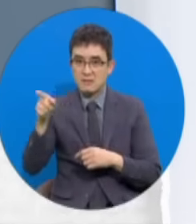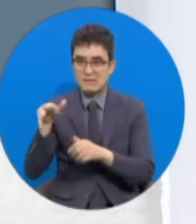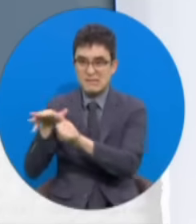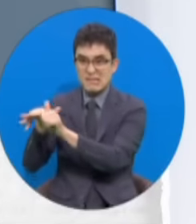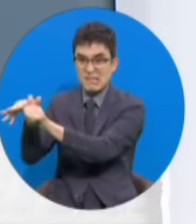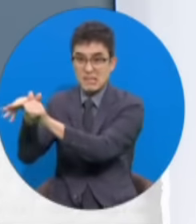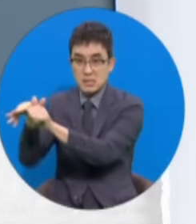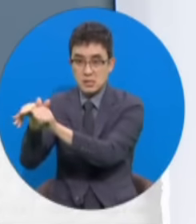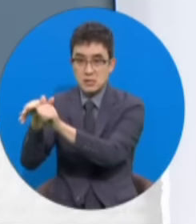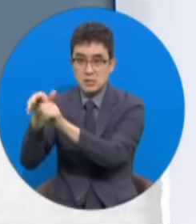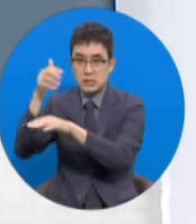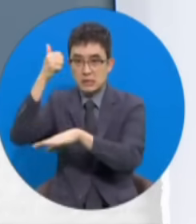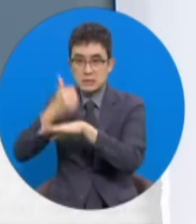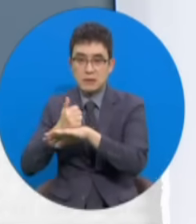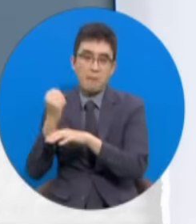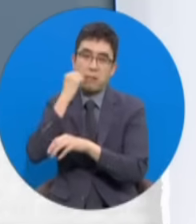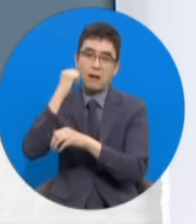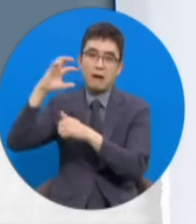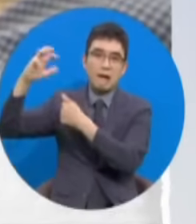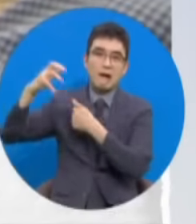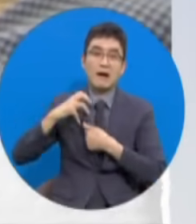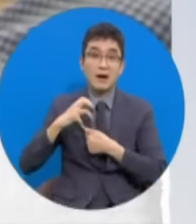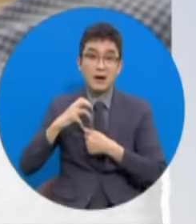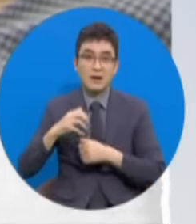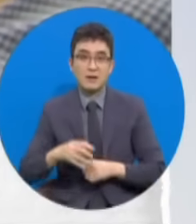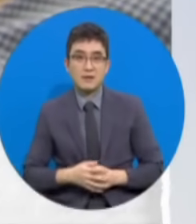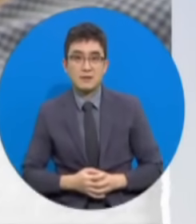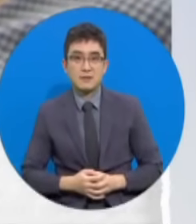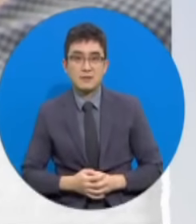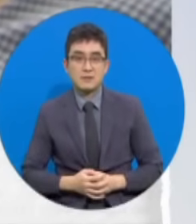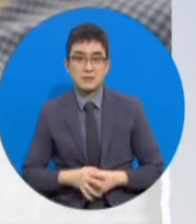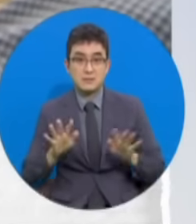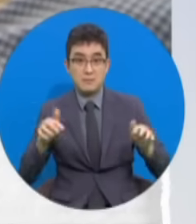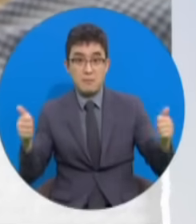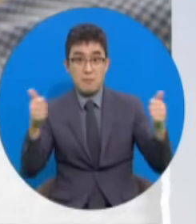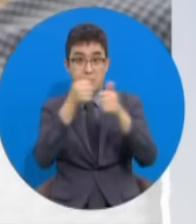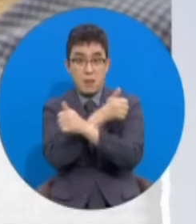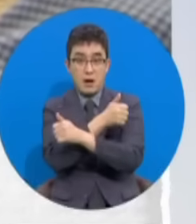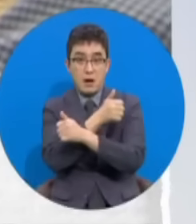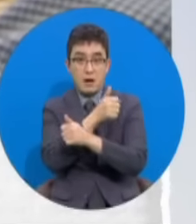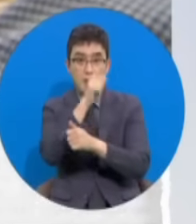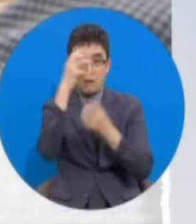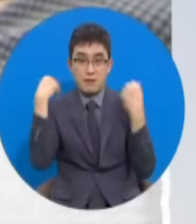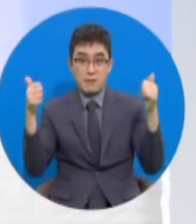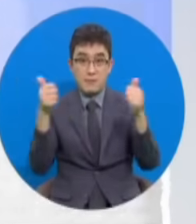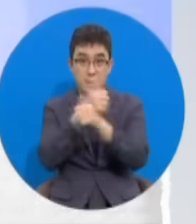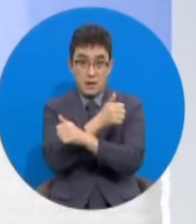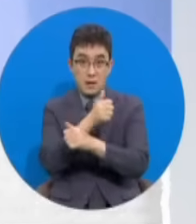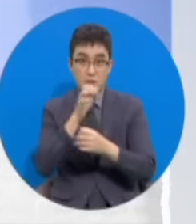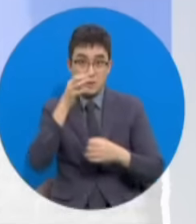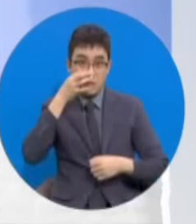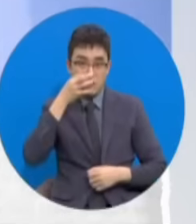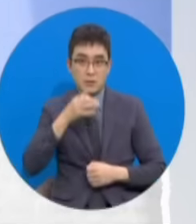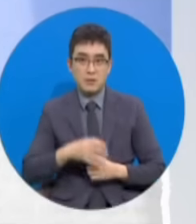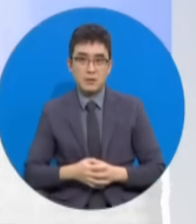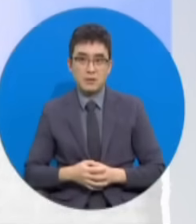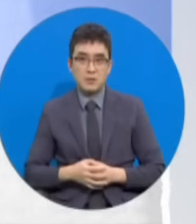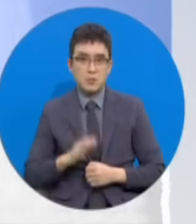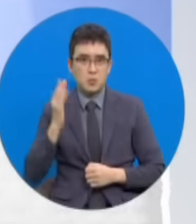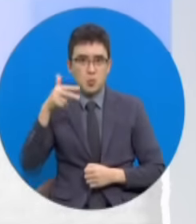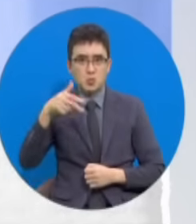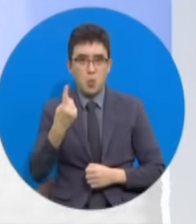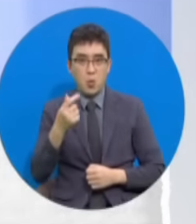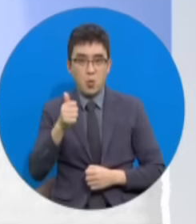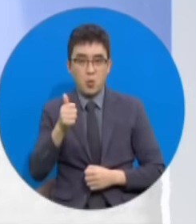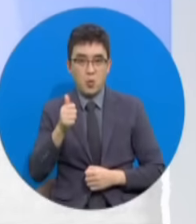사람들도 있습니다. 국민의힘이나 이른바 정치적인 입장만 바꿔 보면은 조 전 장관이 지금 총선 출마하려고 막 신발끈을 동여매는 듯한